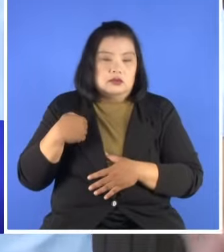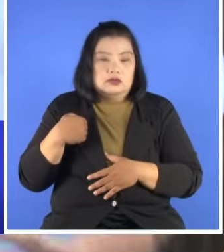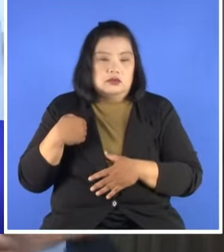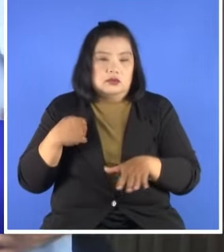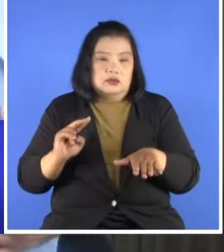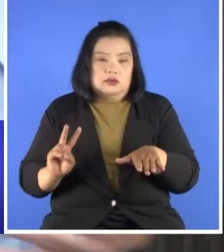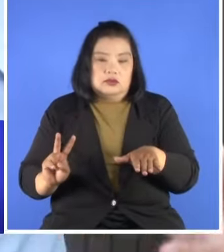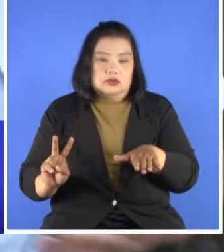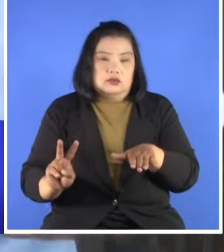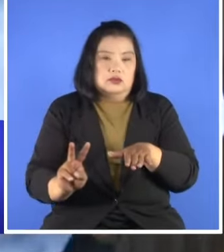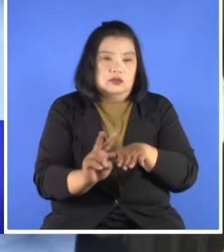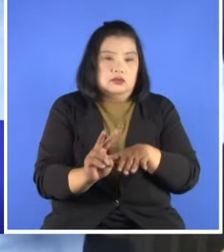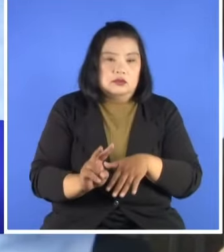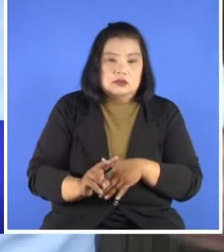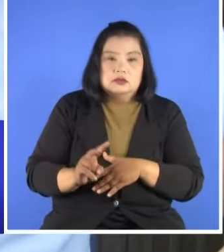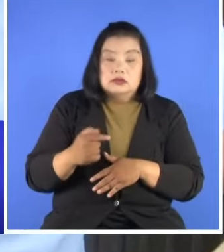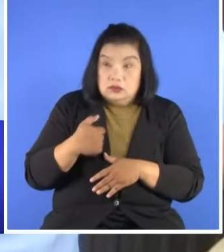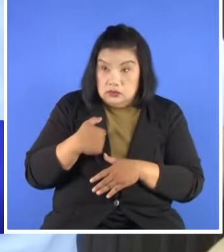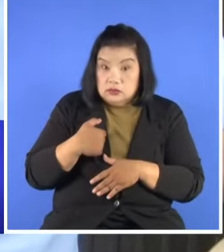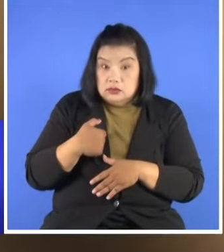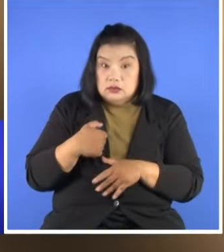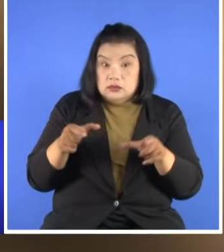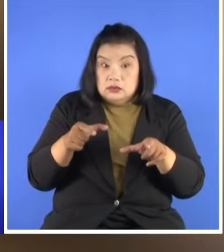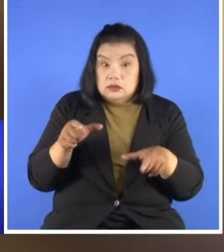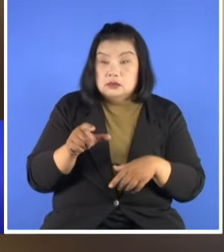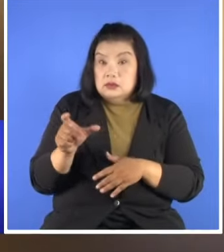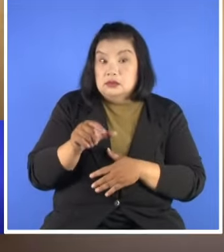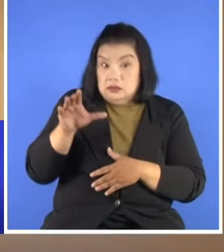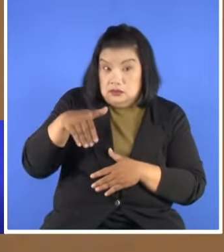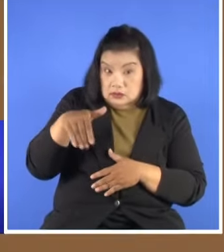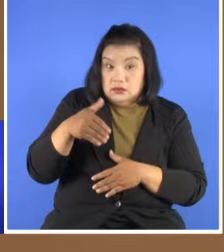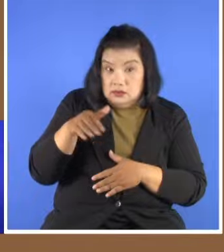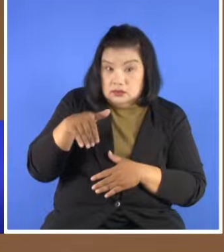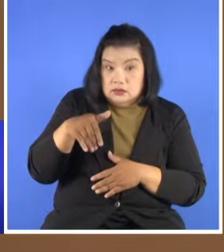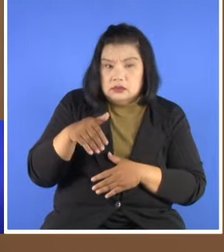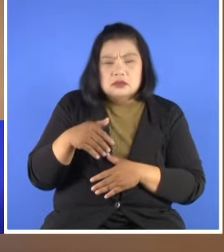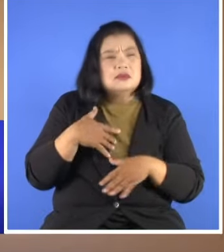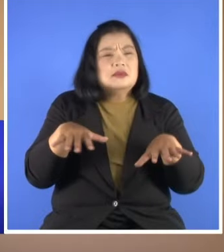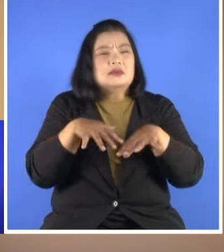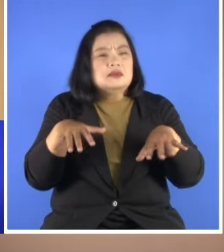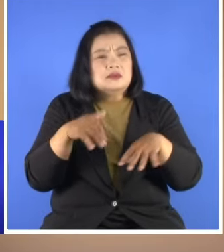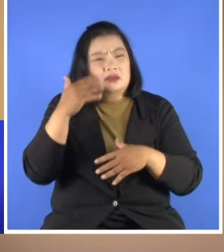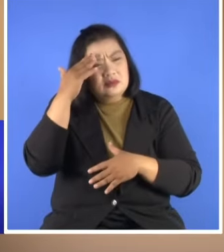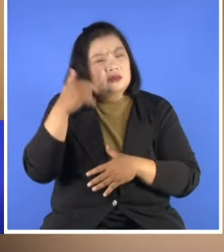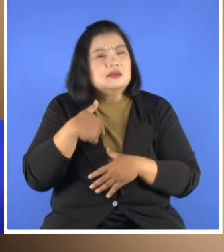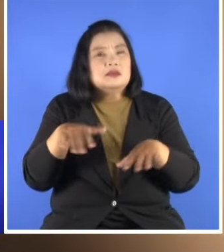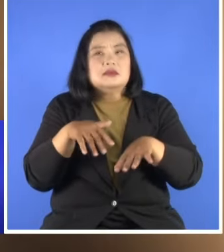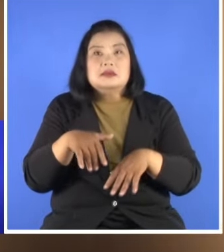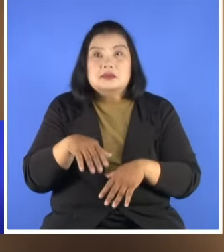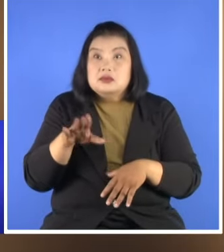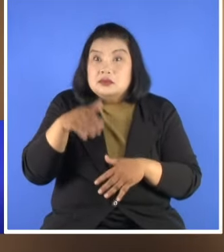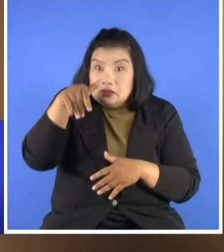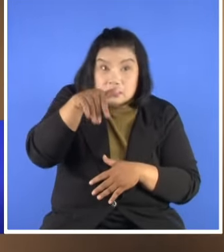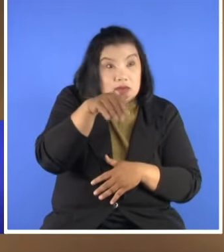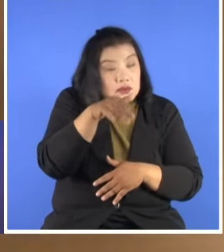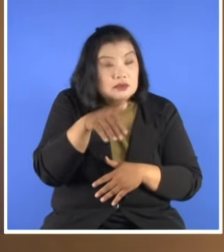เลยเรียกลูกค้าทำนองว่าแท็กซี่ไครับเอ่อกดมิเตอร์นี่ก็เป็นธรรมดาที่แท็กซี่ก็เรียกลูกค้าแบบนี้แต่ผู้